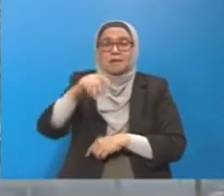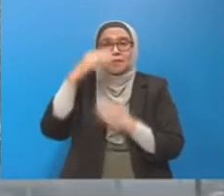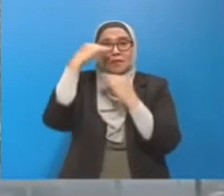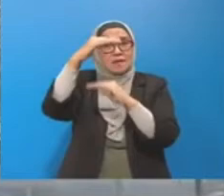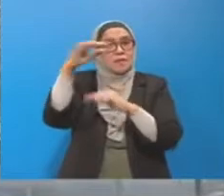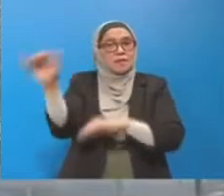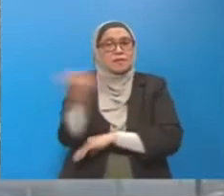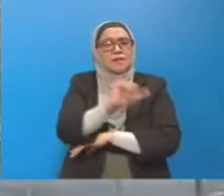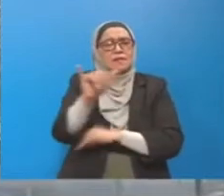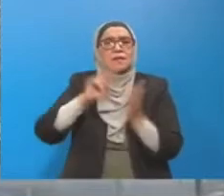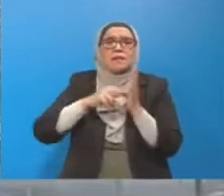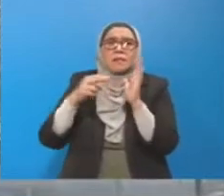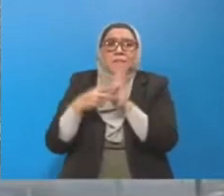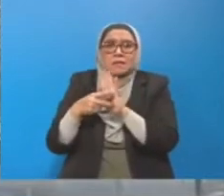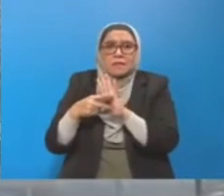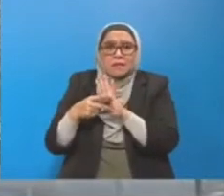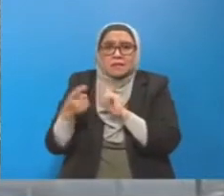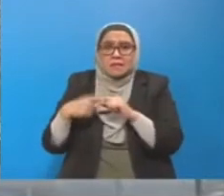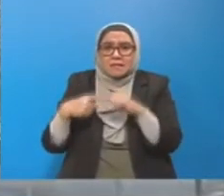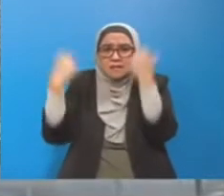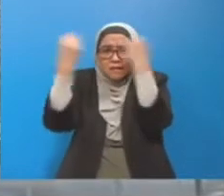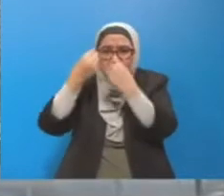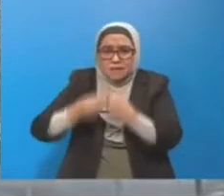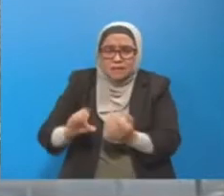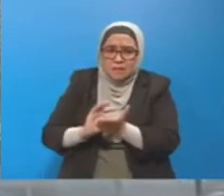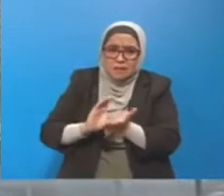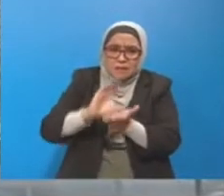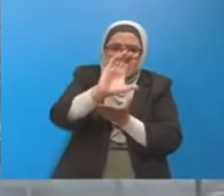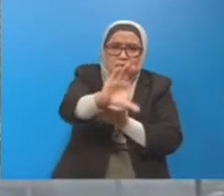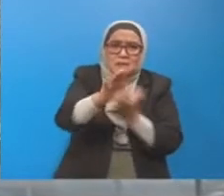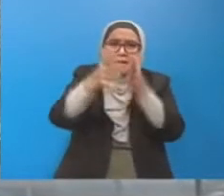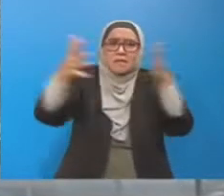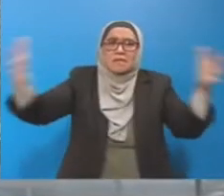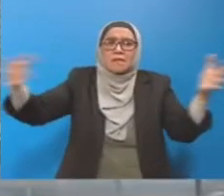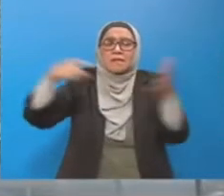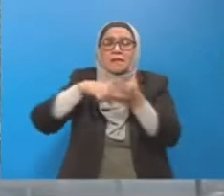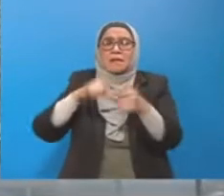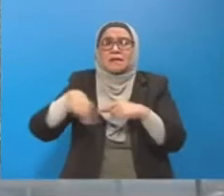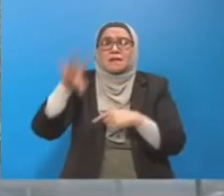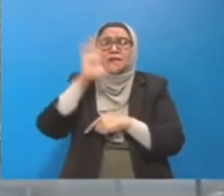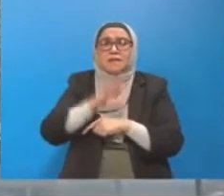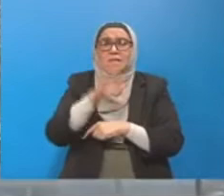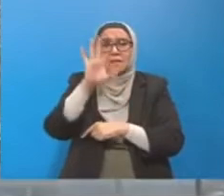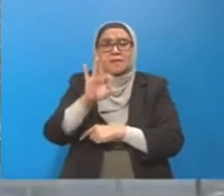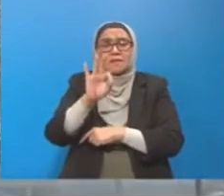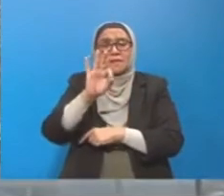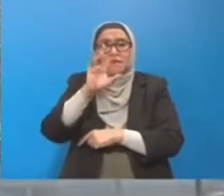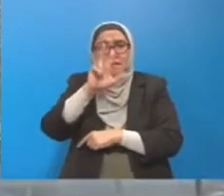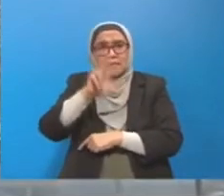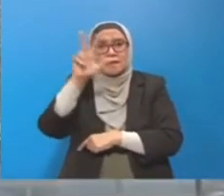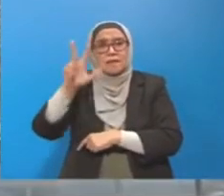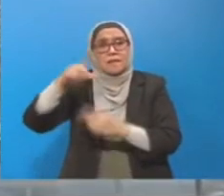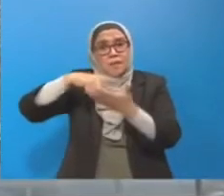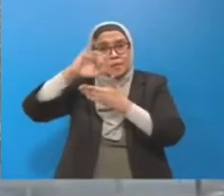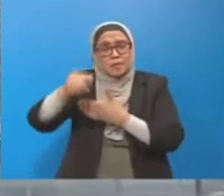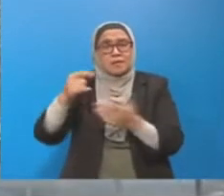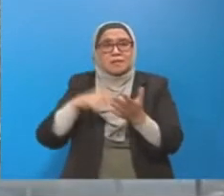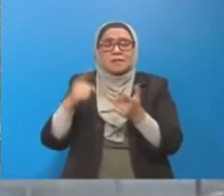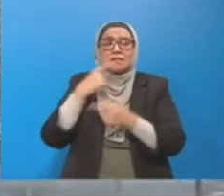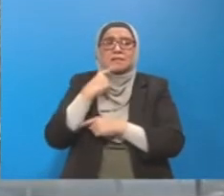perabotan yang banyak ini melibatkan 993 Project dijangkau menghasilkan 30